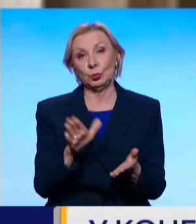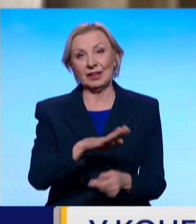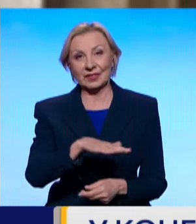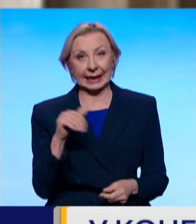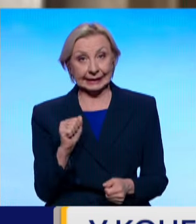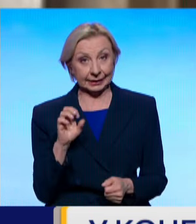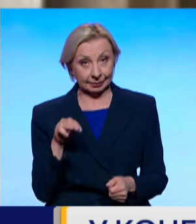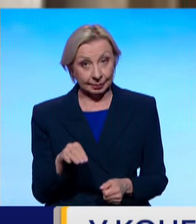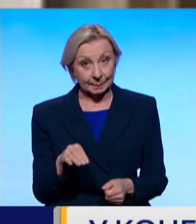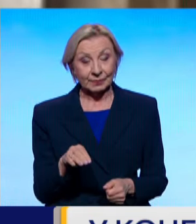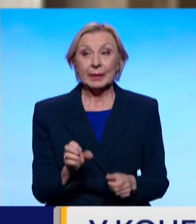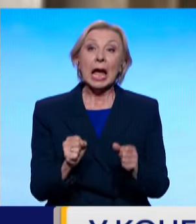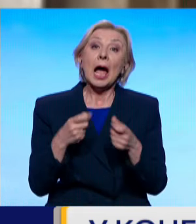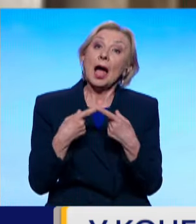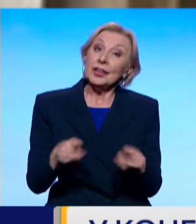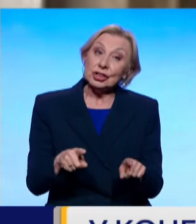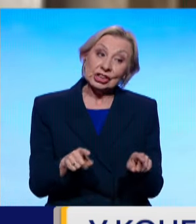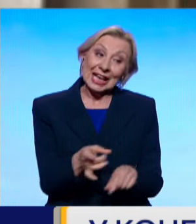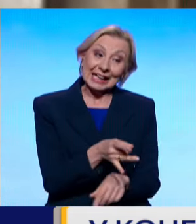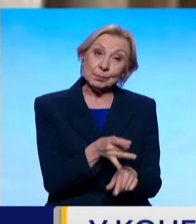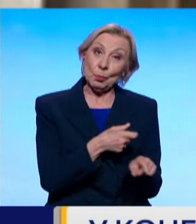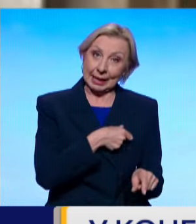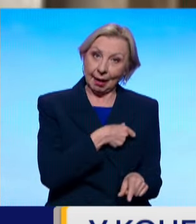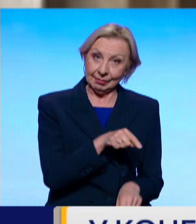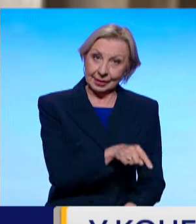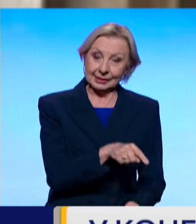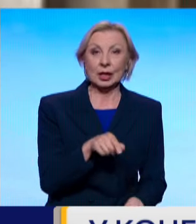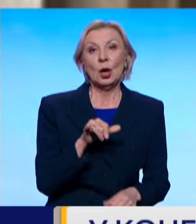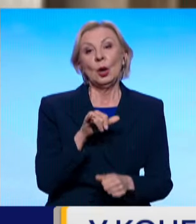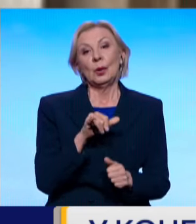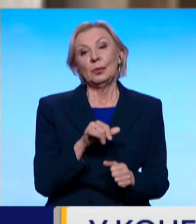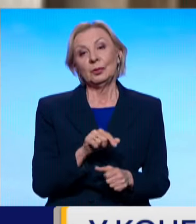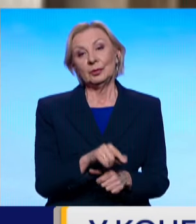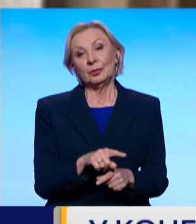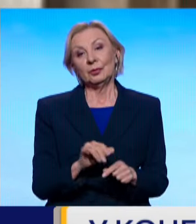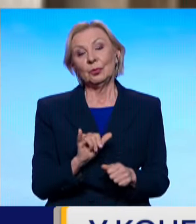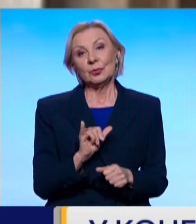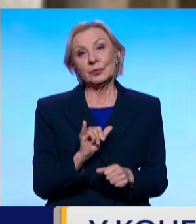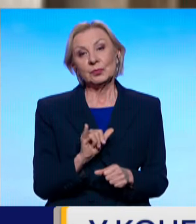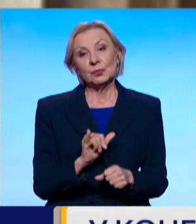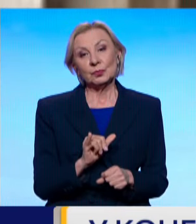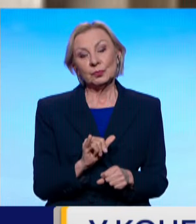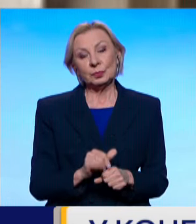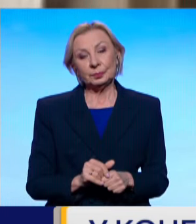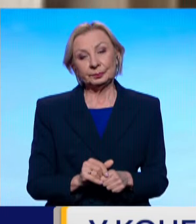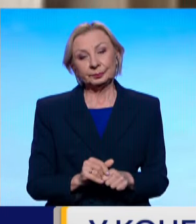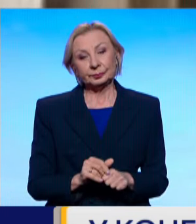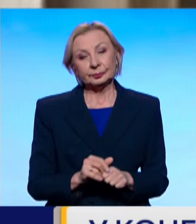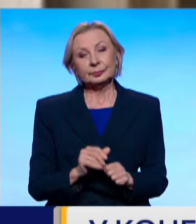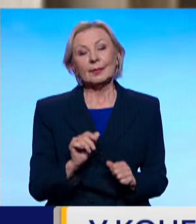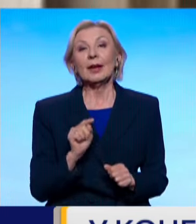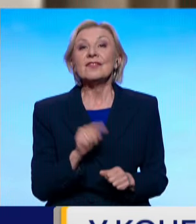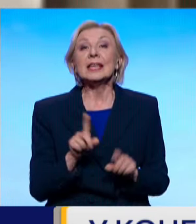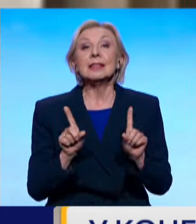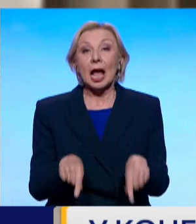Тобто, інший республіканець, в якого дуже така, знаєте, консервативна консервативний